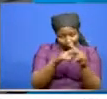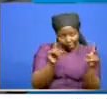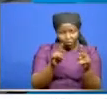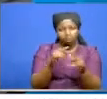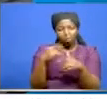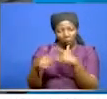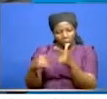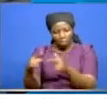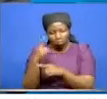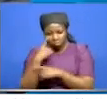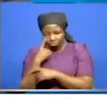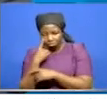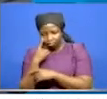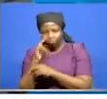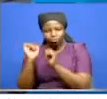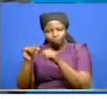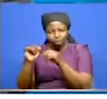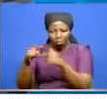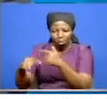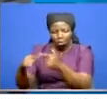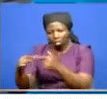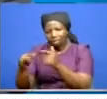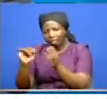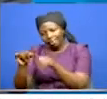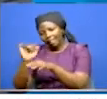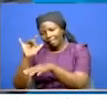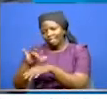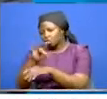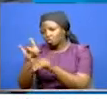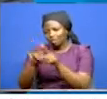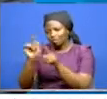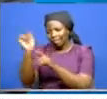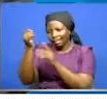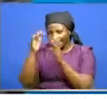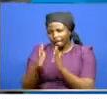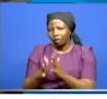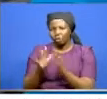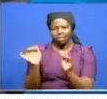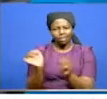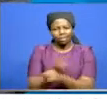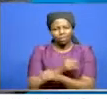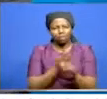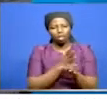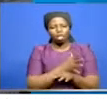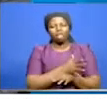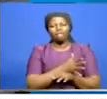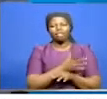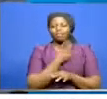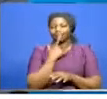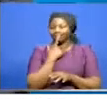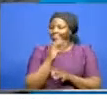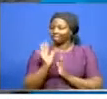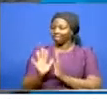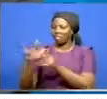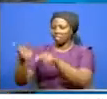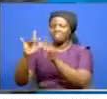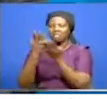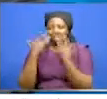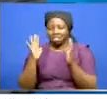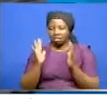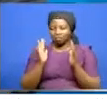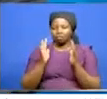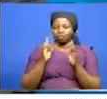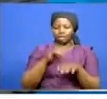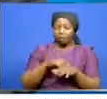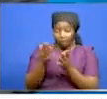na uone itaenda na itakuwa affect na wewe ni Mkenya. Sasa uwezi zikaa nyuma ukasema wacha wamalizie. Na ikimaliziwa itakuwa na